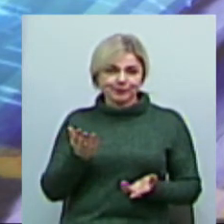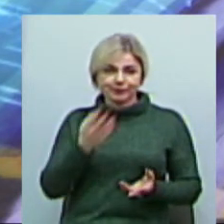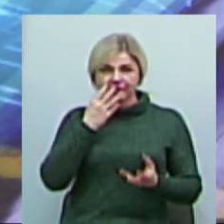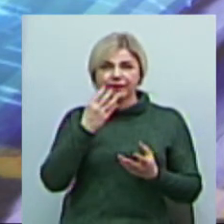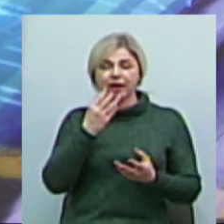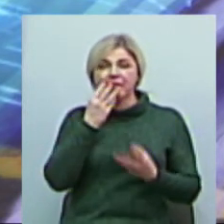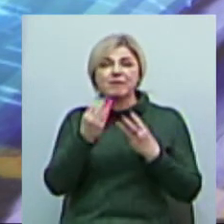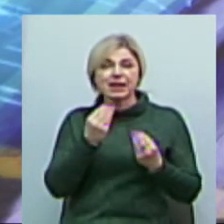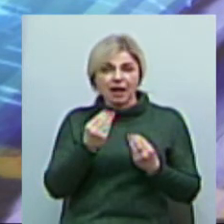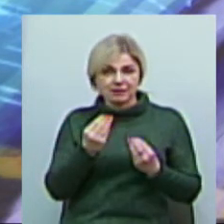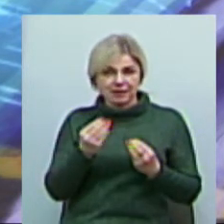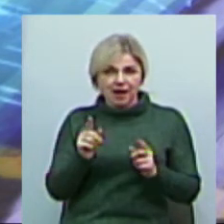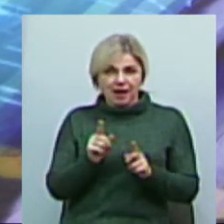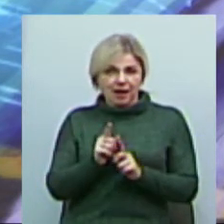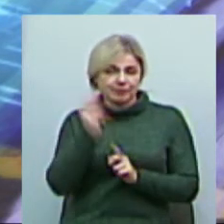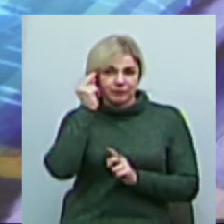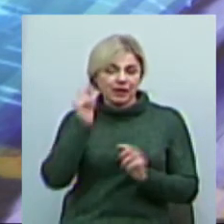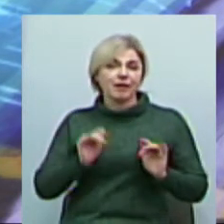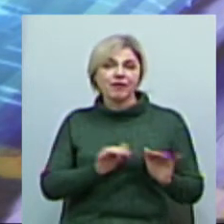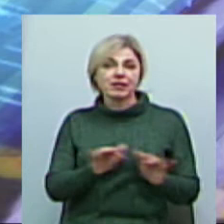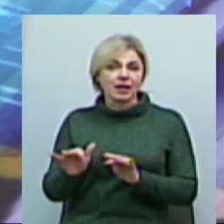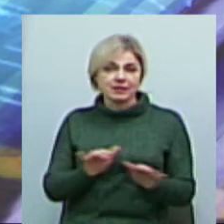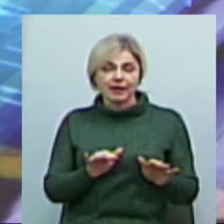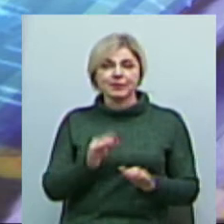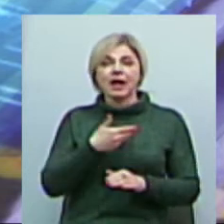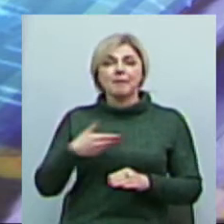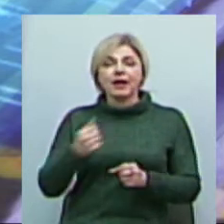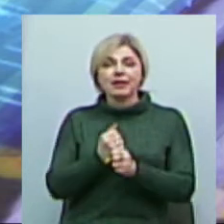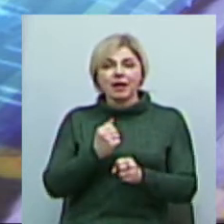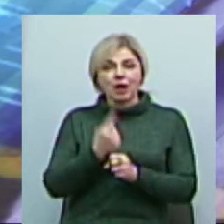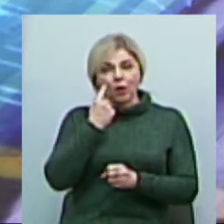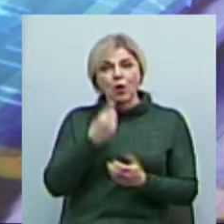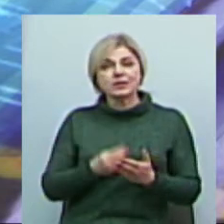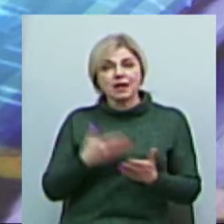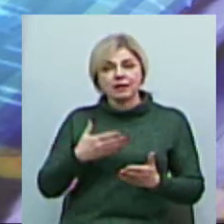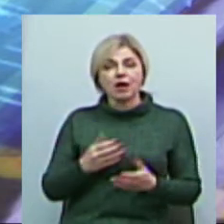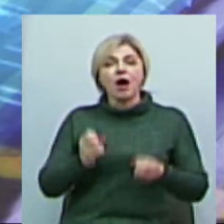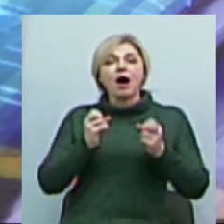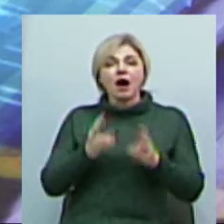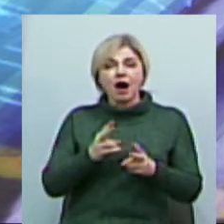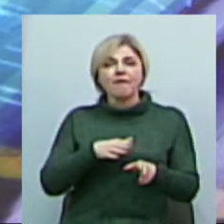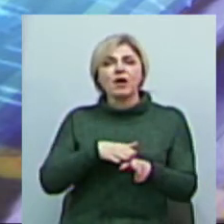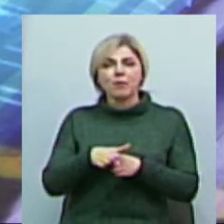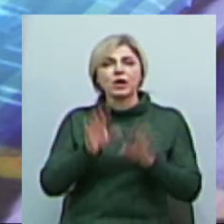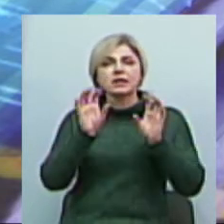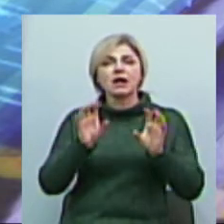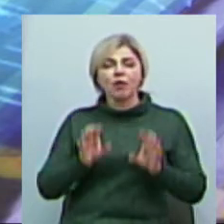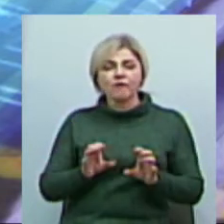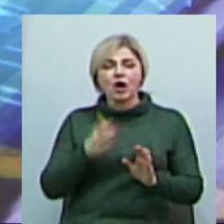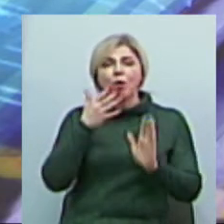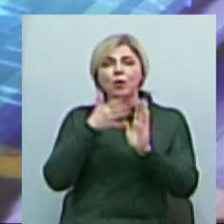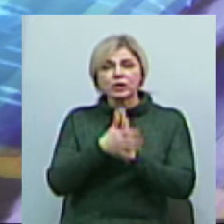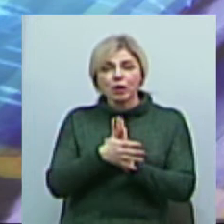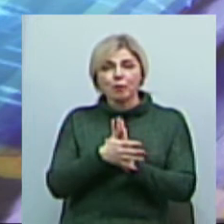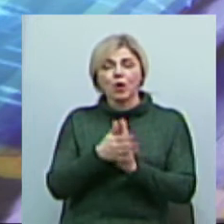вот, допустим, мы проводили оценку, насколько соблюдается действующее законодательство в сфере прозрачности